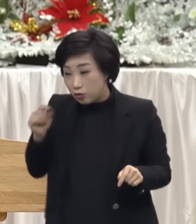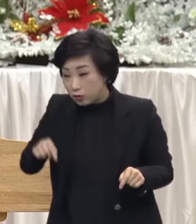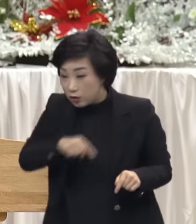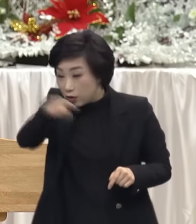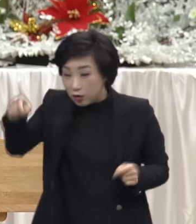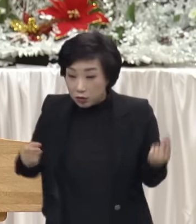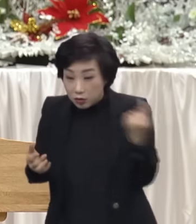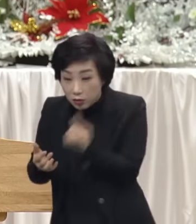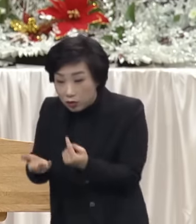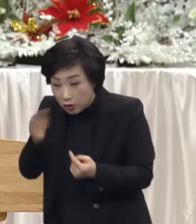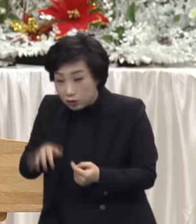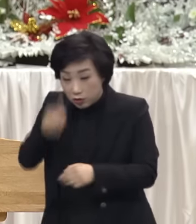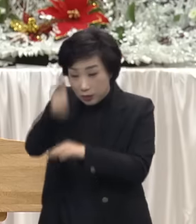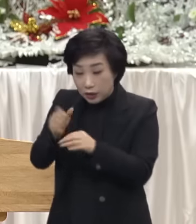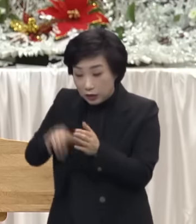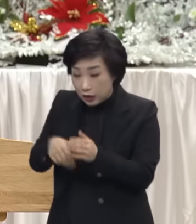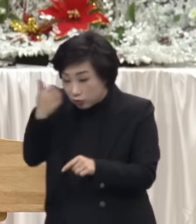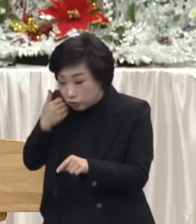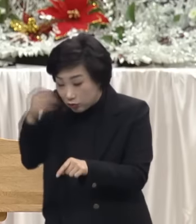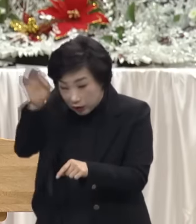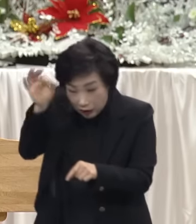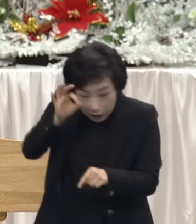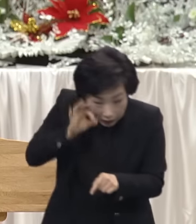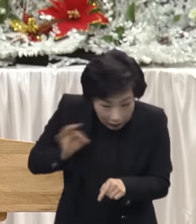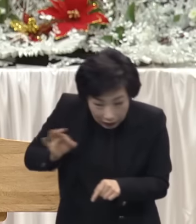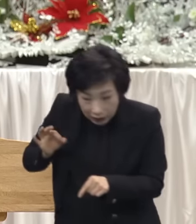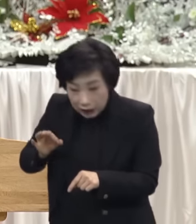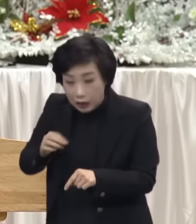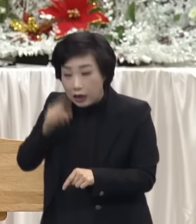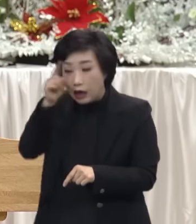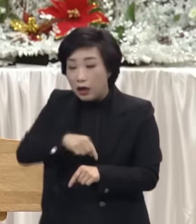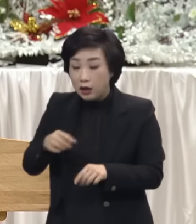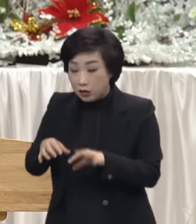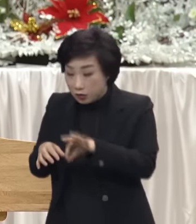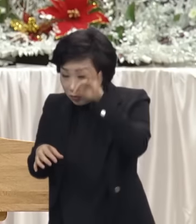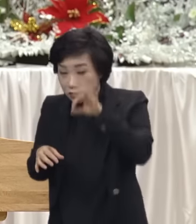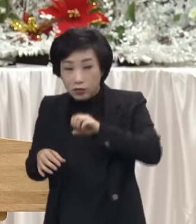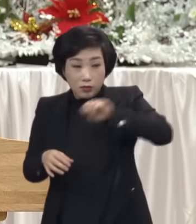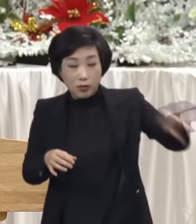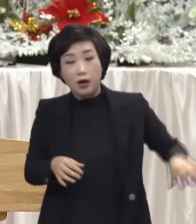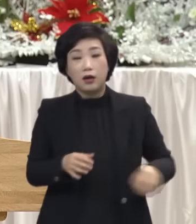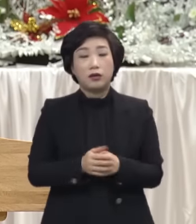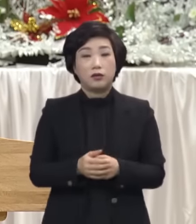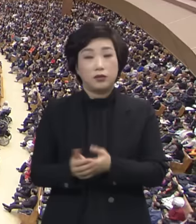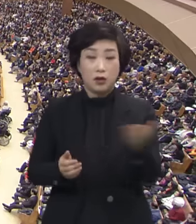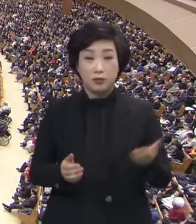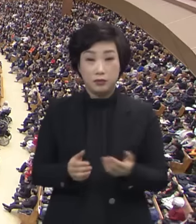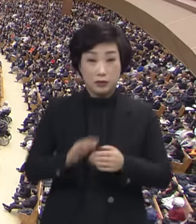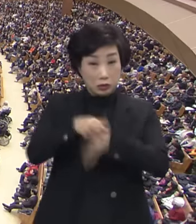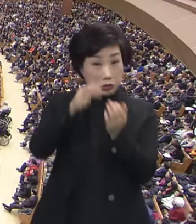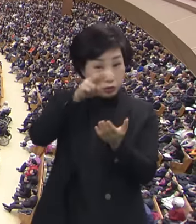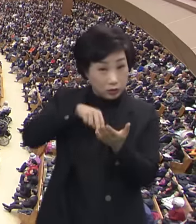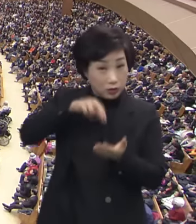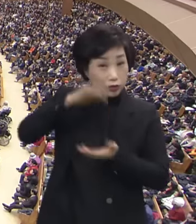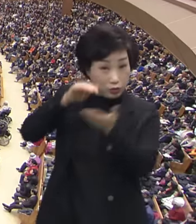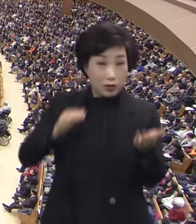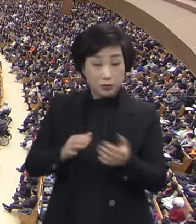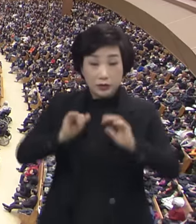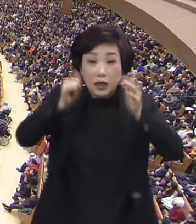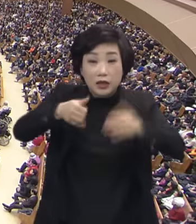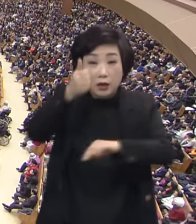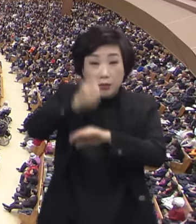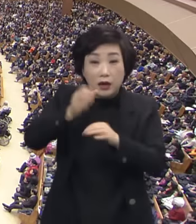중에서 악인을 골라서 풀목불에 집어넣으리니. 읽어봐. 세상 끝에도 이러하리라. 천사들이